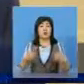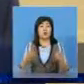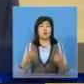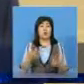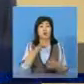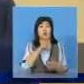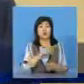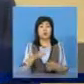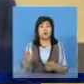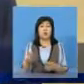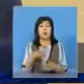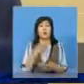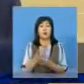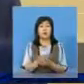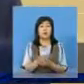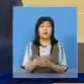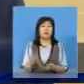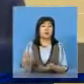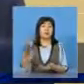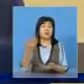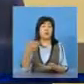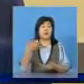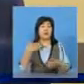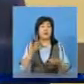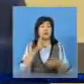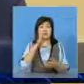кезінде өздерінің сонау әке шешеден алған